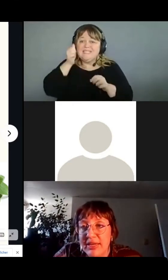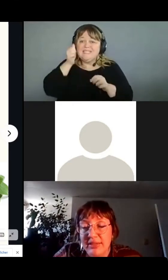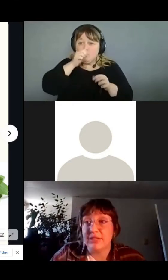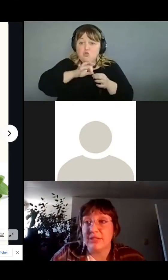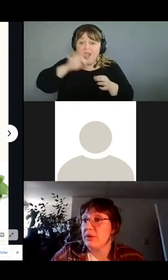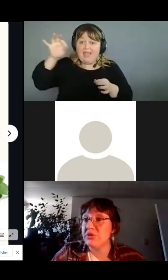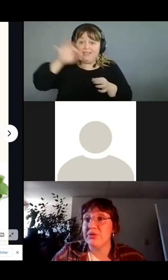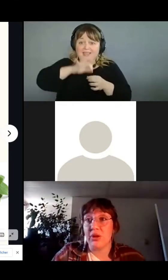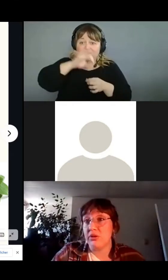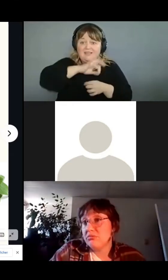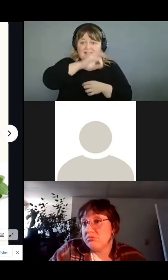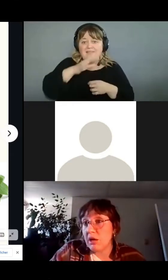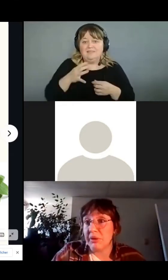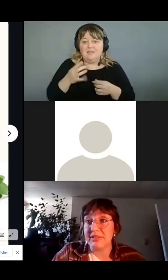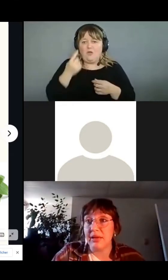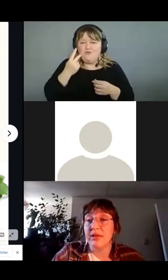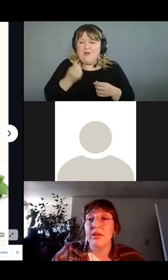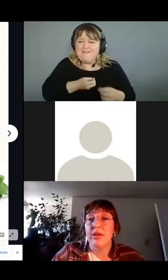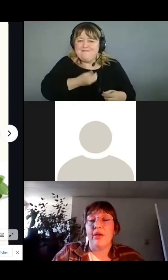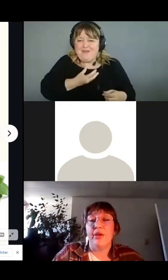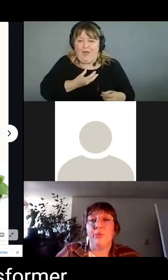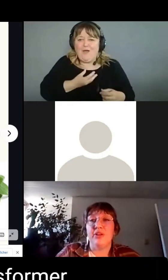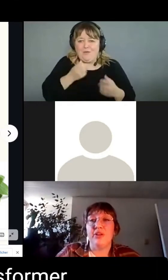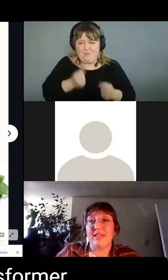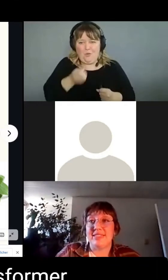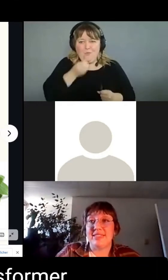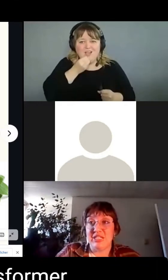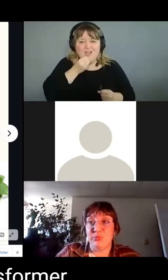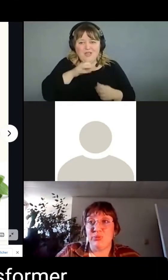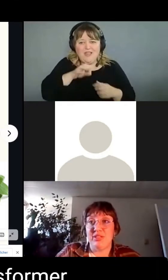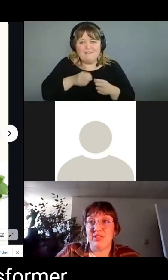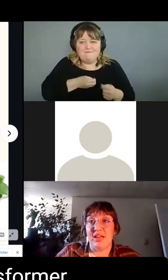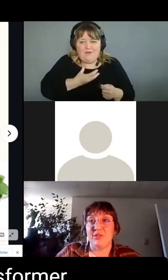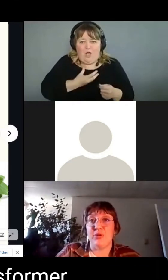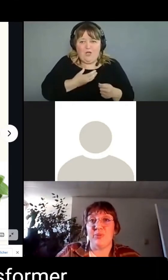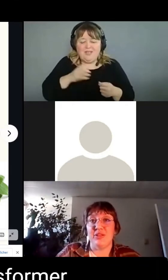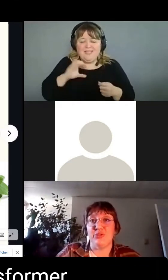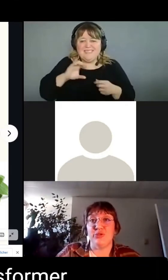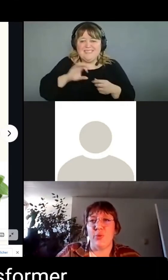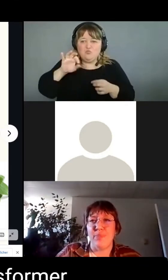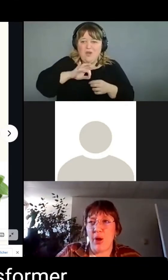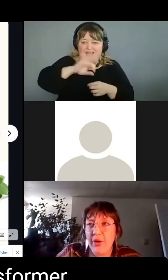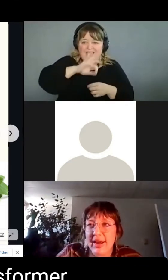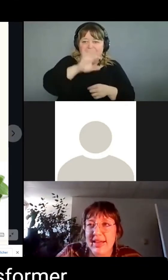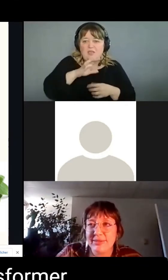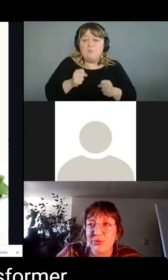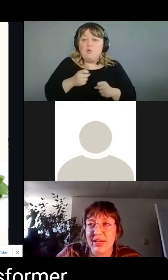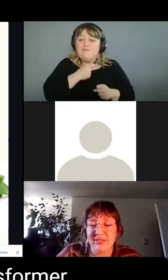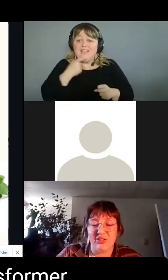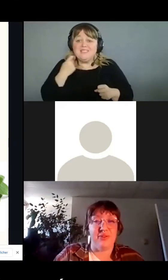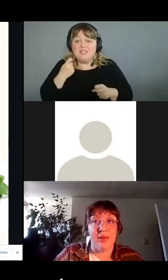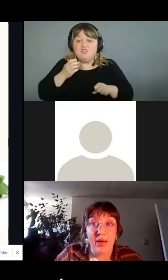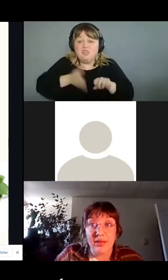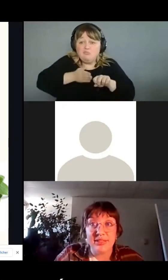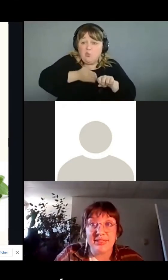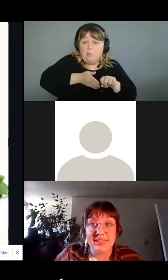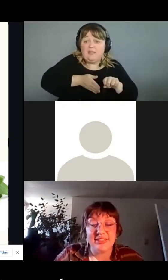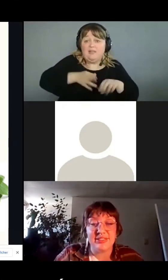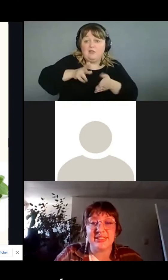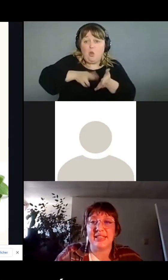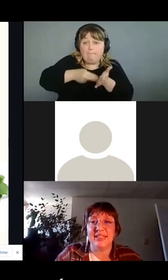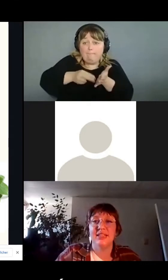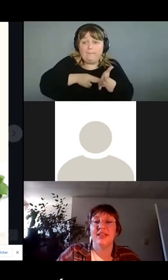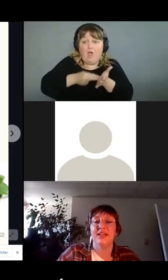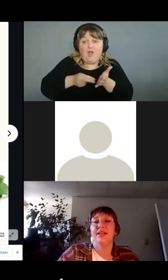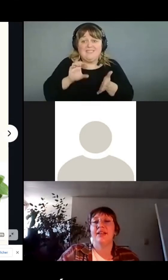fleurs. Ça se mange, ces fleurs-là, en passant. On peut les faire sécher puis transformer dans un beurre à la ciboulette. J'ai vraiment hâte d'essayer